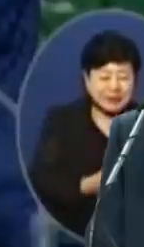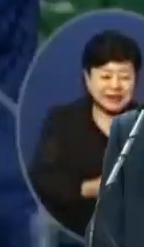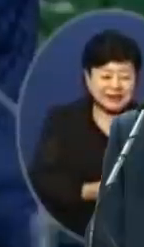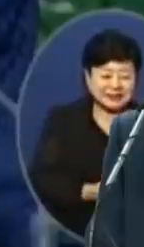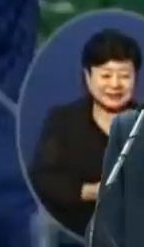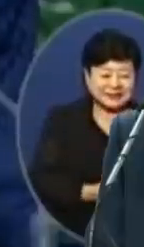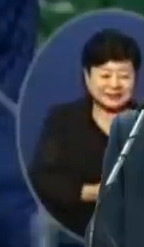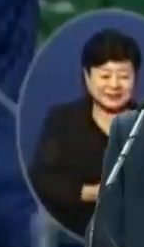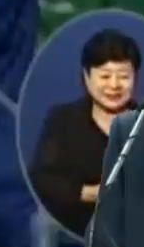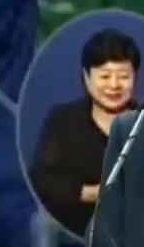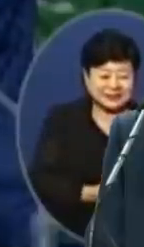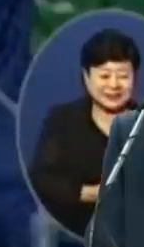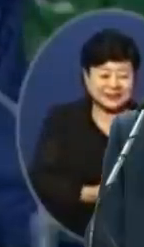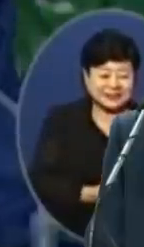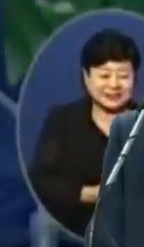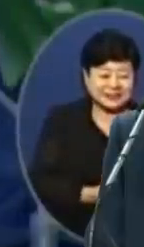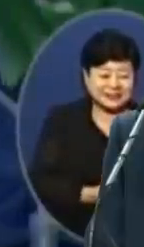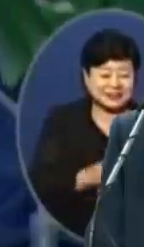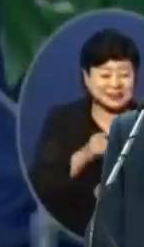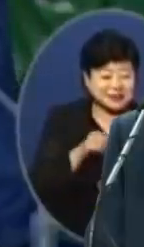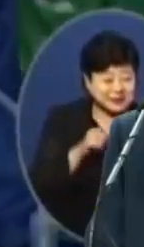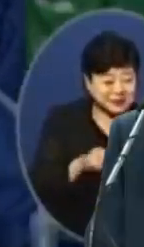속으로